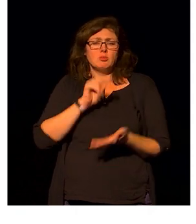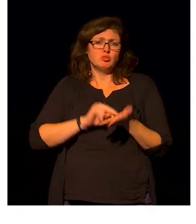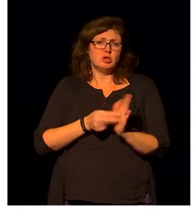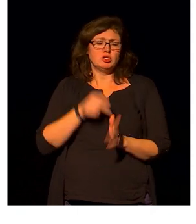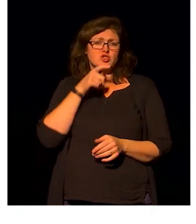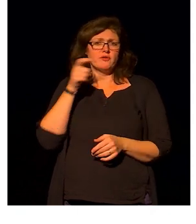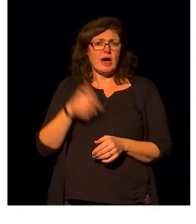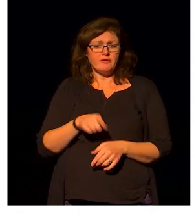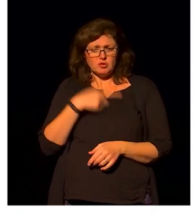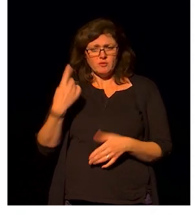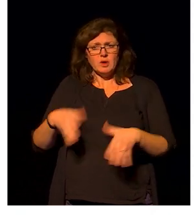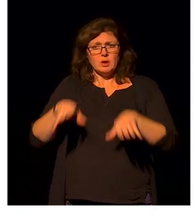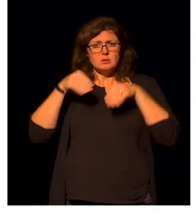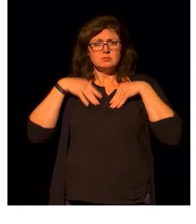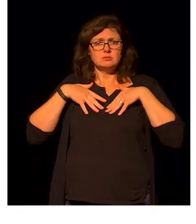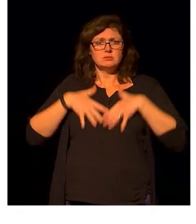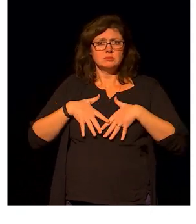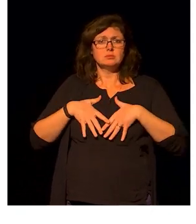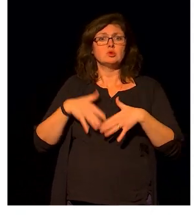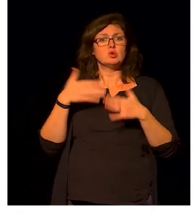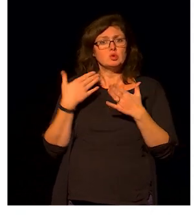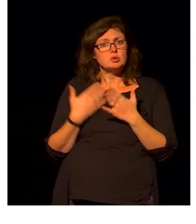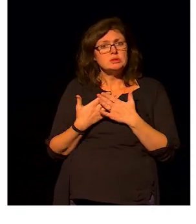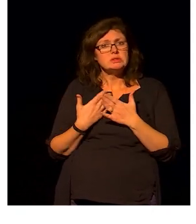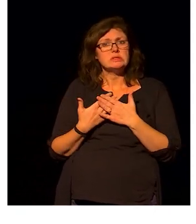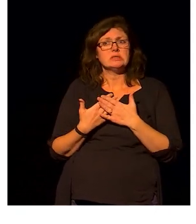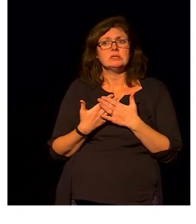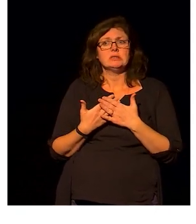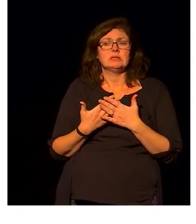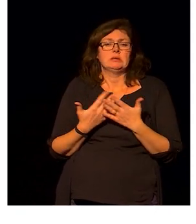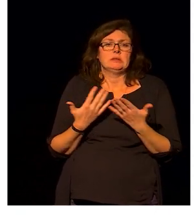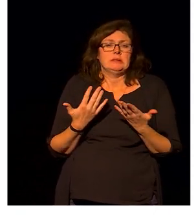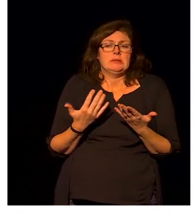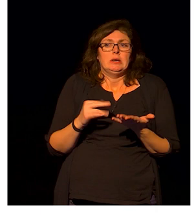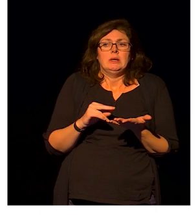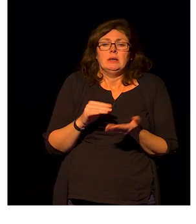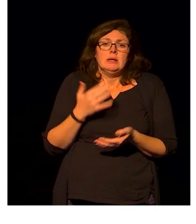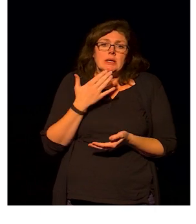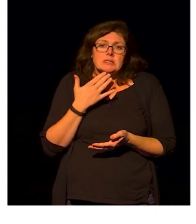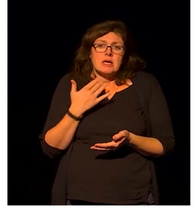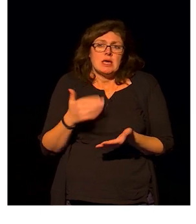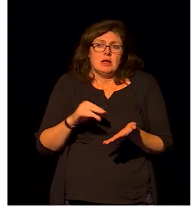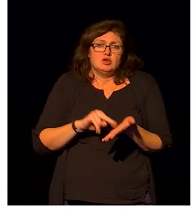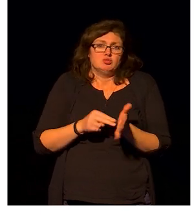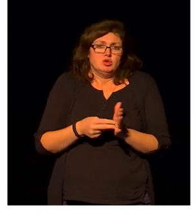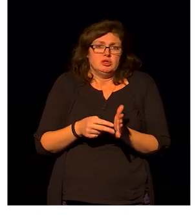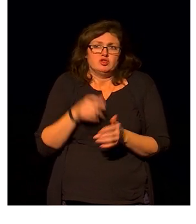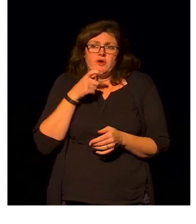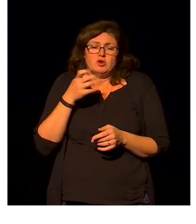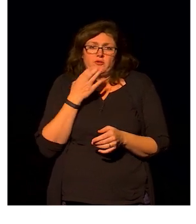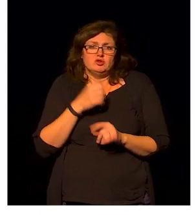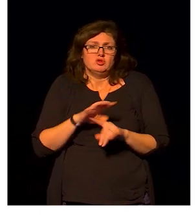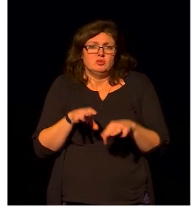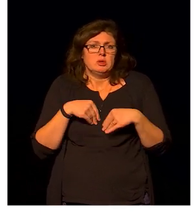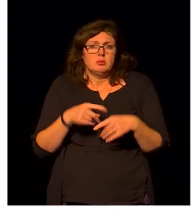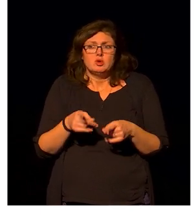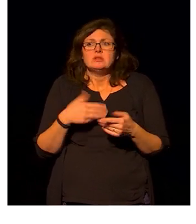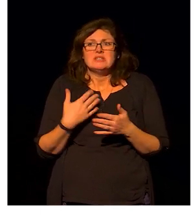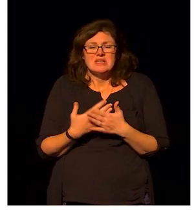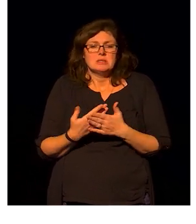wir tragen, und es ist eine politische Verantwortung, die ich tragen wollte und deswegen auch nach Israel ausgewandert